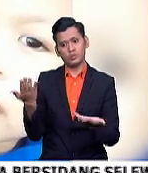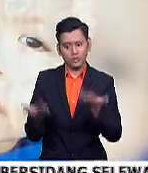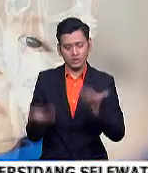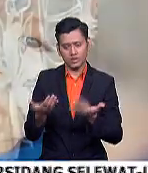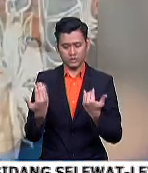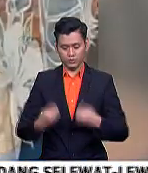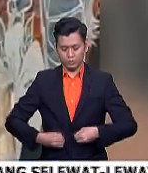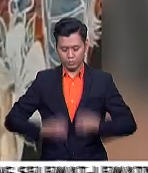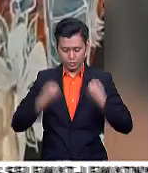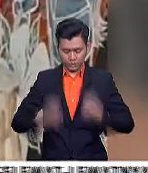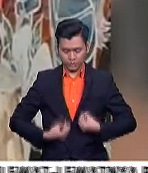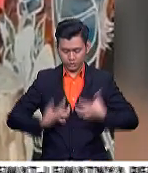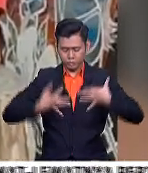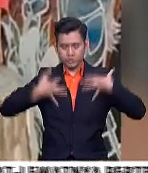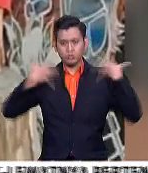mana.